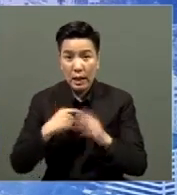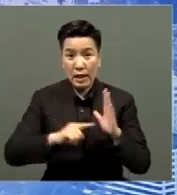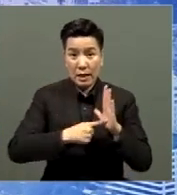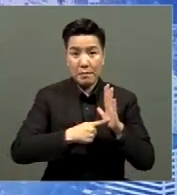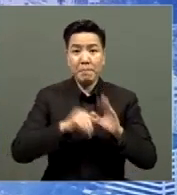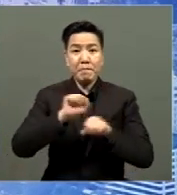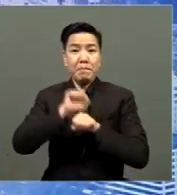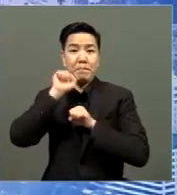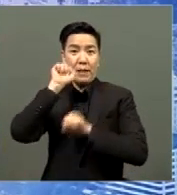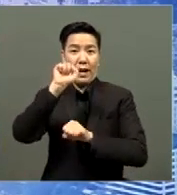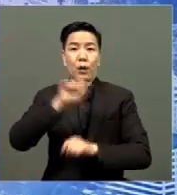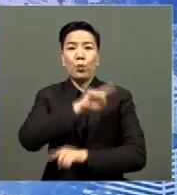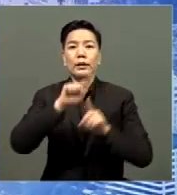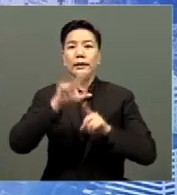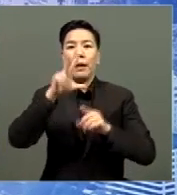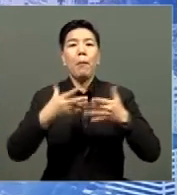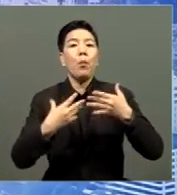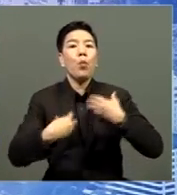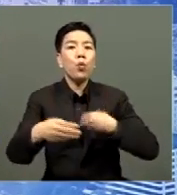พฤษภาคมเนี่ยนะครับจะเป็นช่วงของการรับฟังความคิดเห็นก็เราประกาศมาตรการมาตั้งแต่วันที่3